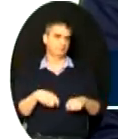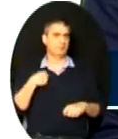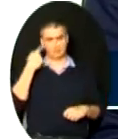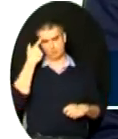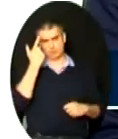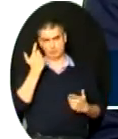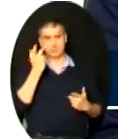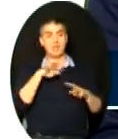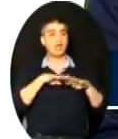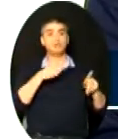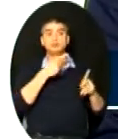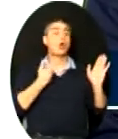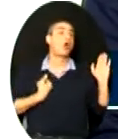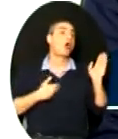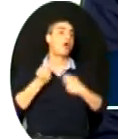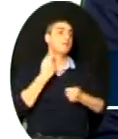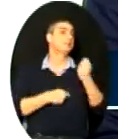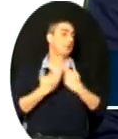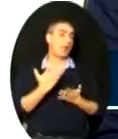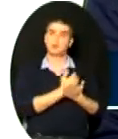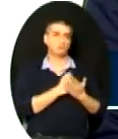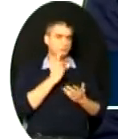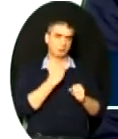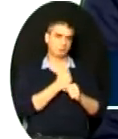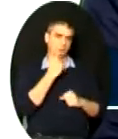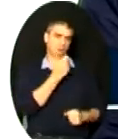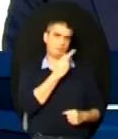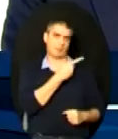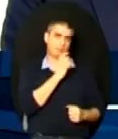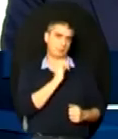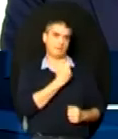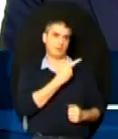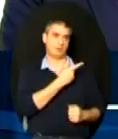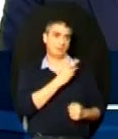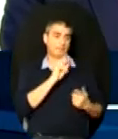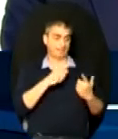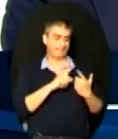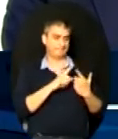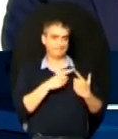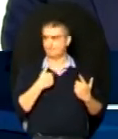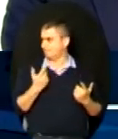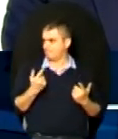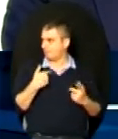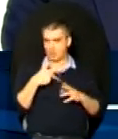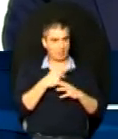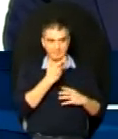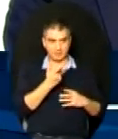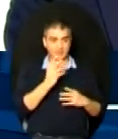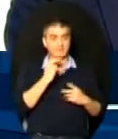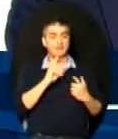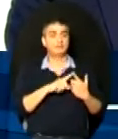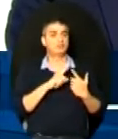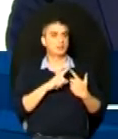יודעים. אותם רשתות שאת מרב ההכנסות שלהם עושות דווקא בשבת. והדבר השני, תן לי לסיים, לא הפרעתי. הדבר